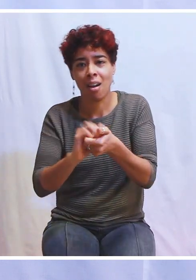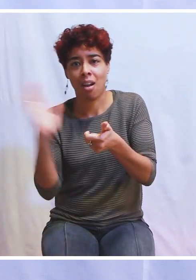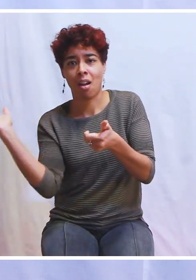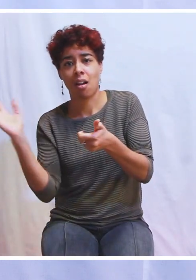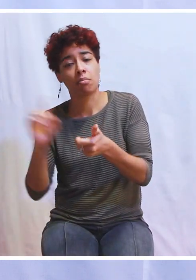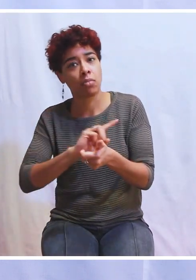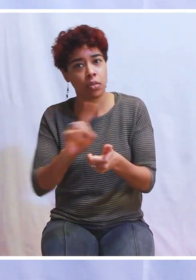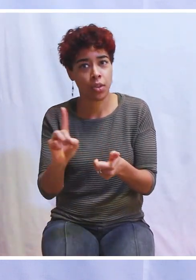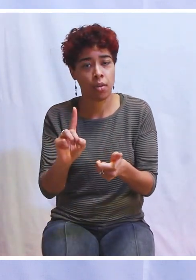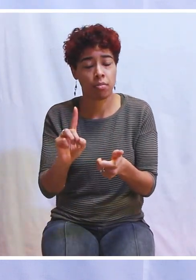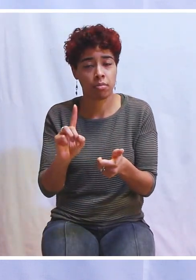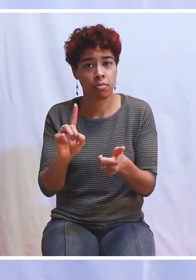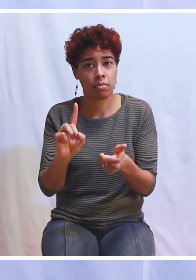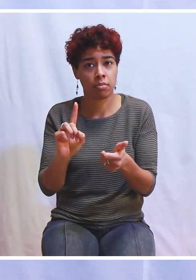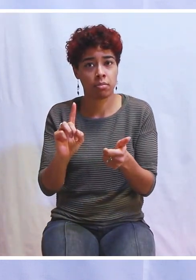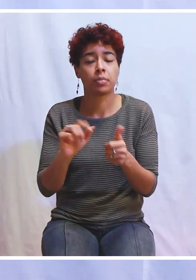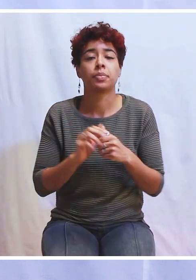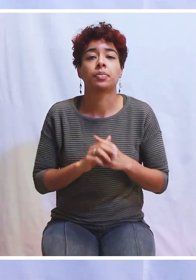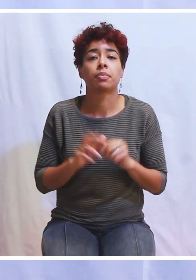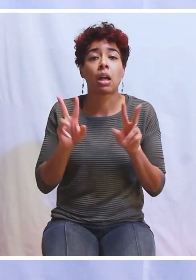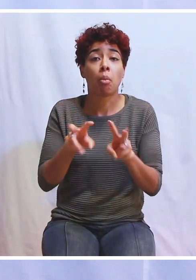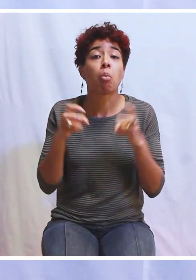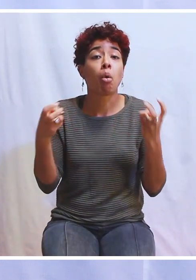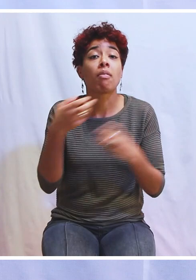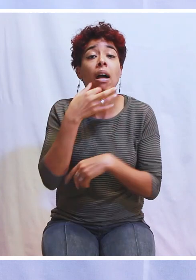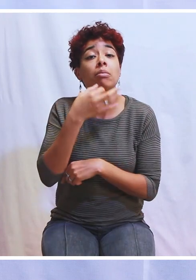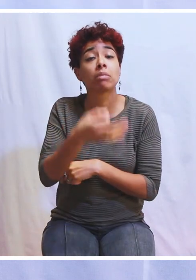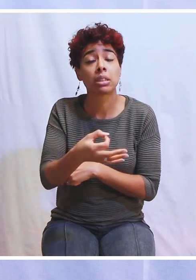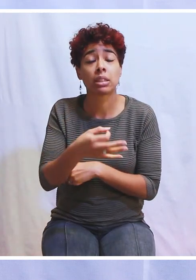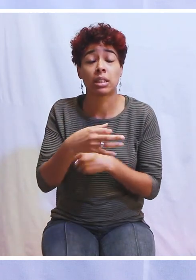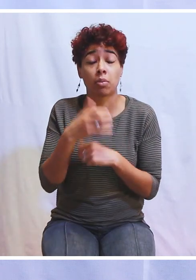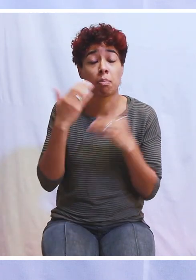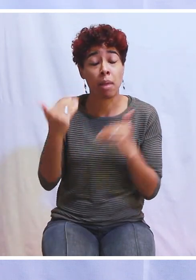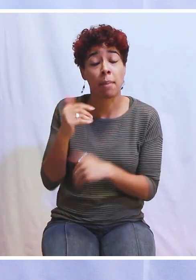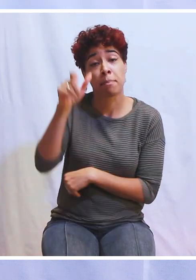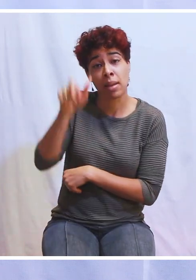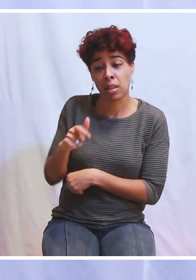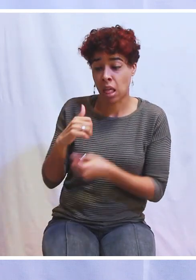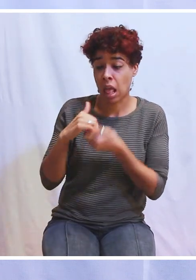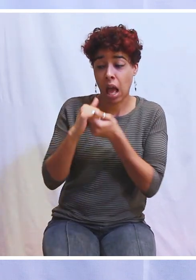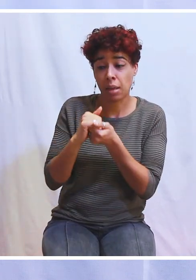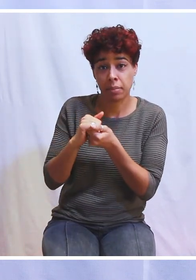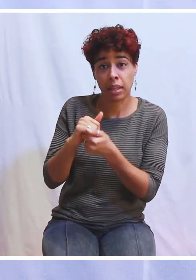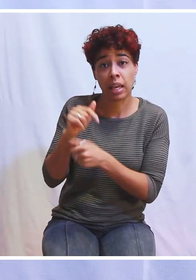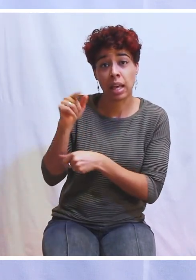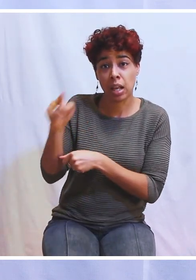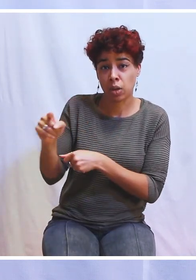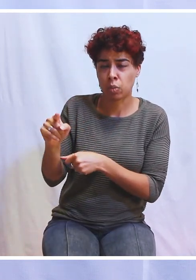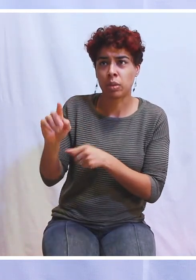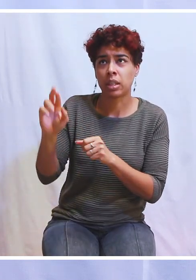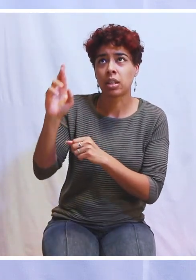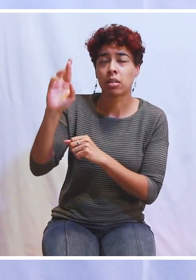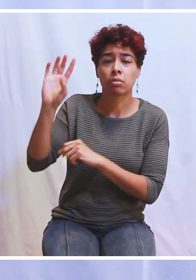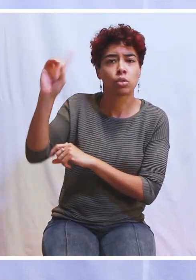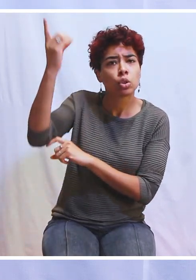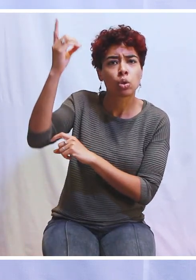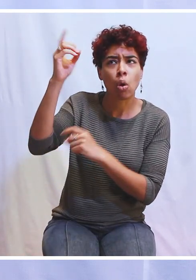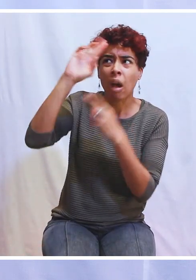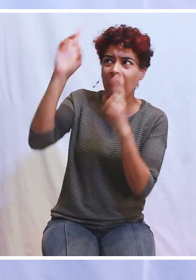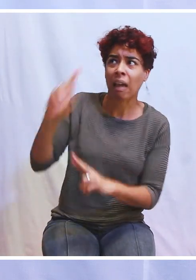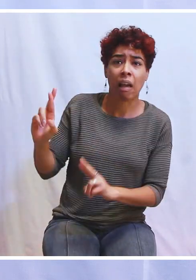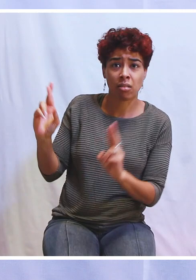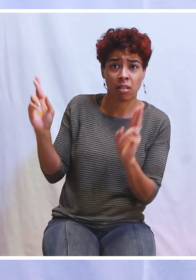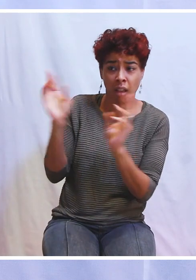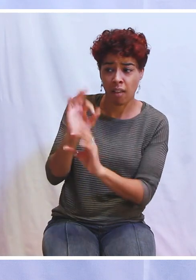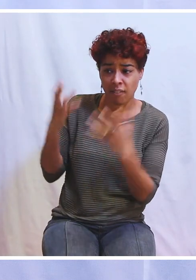un proverbe qui nous dit, si même un ami, donc c'est-à-dire quelqu'un que je soutiens, avec qui j'ai une relation, perdait la crainte de Dieu,